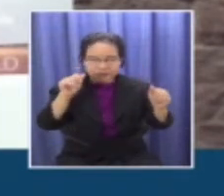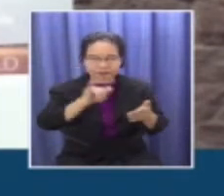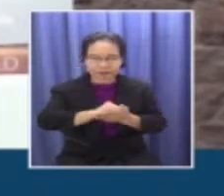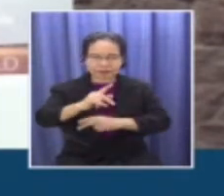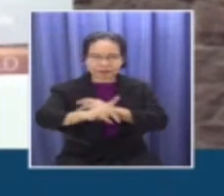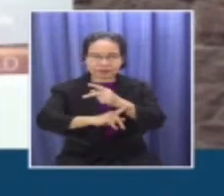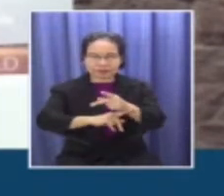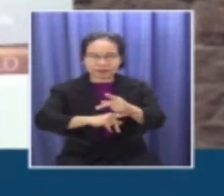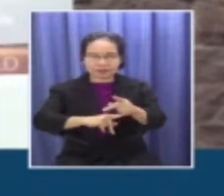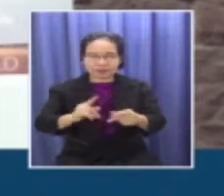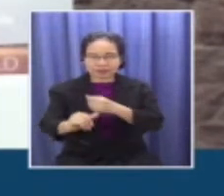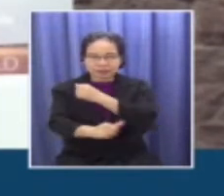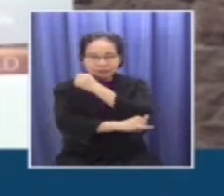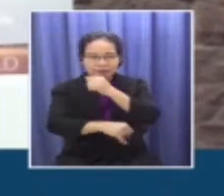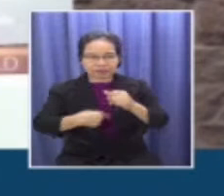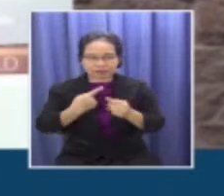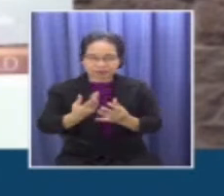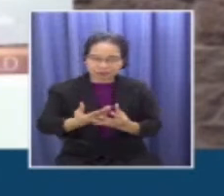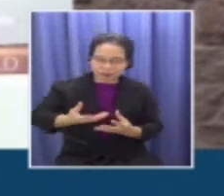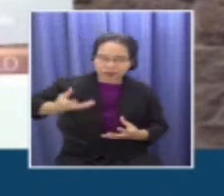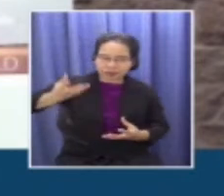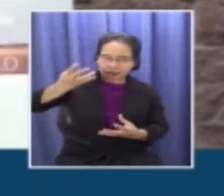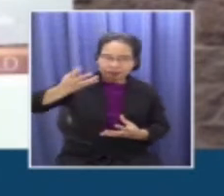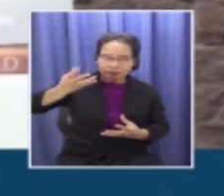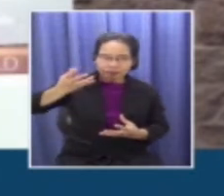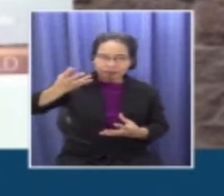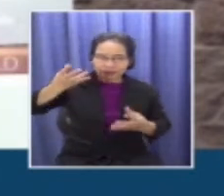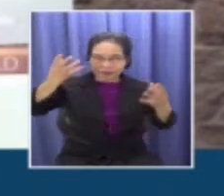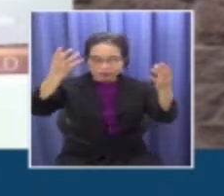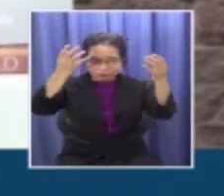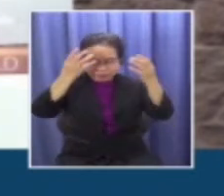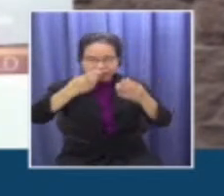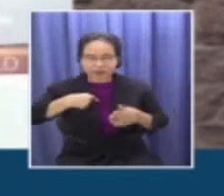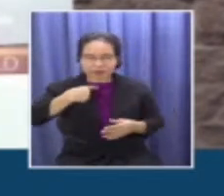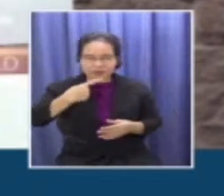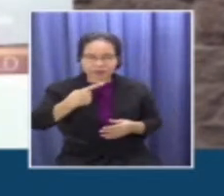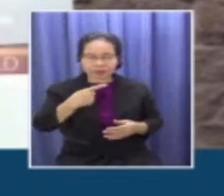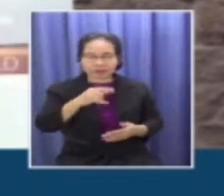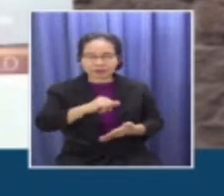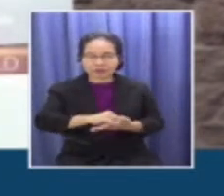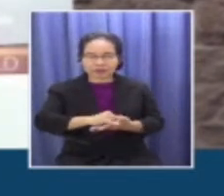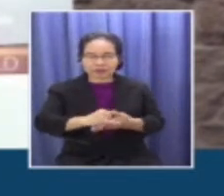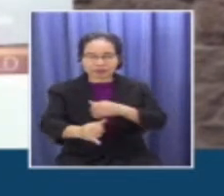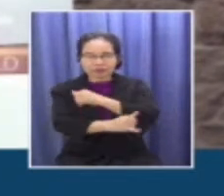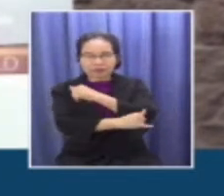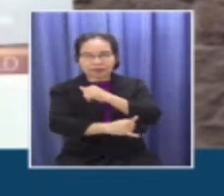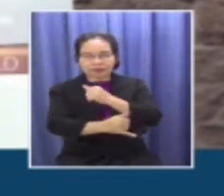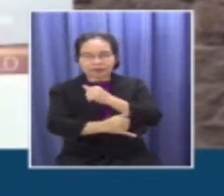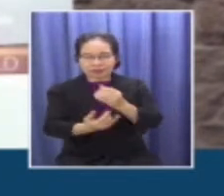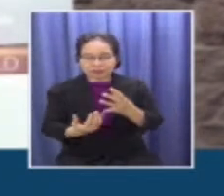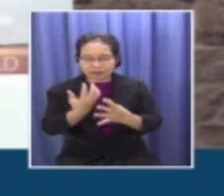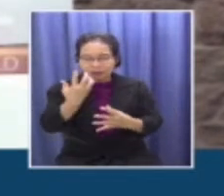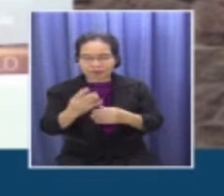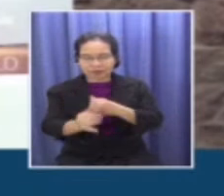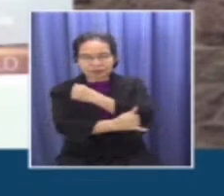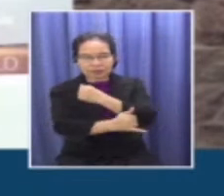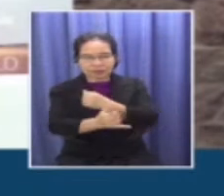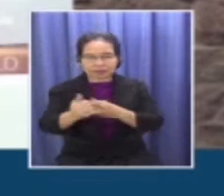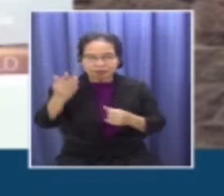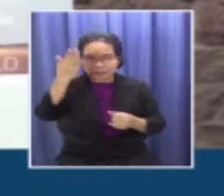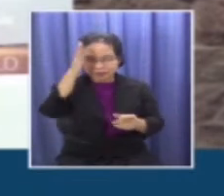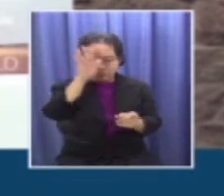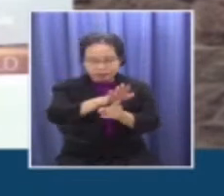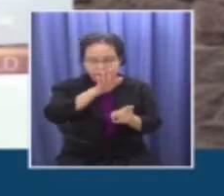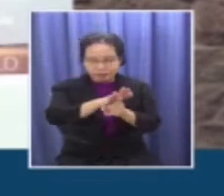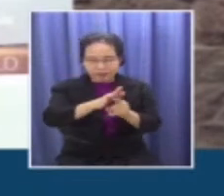so a monhwɛ mo ho so yie ɛfiri sɛ yɛwɔ ahomane bebree yɛwɔ asoɔdene foɔ